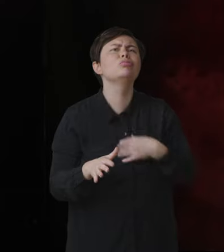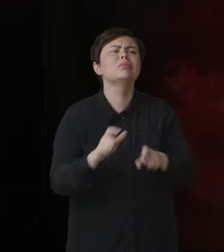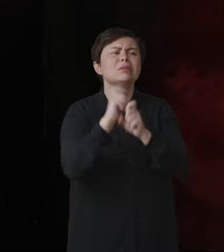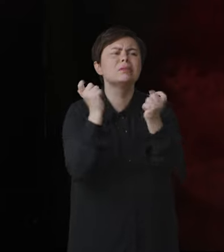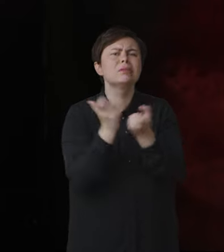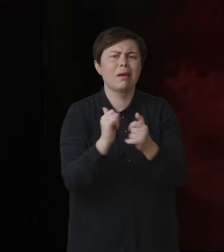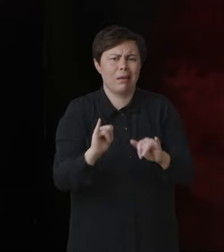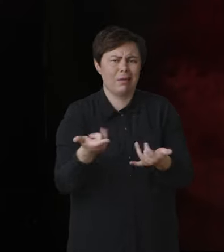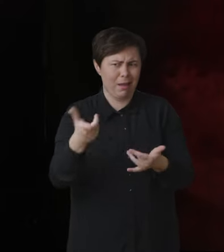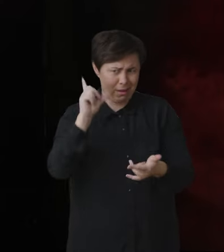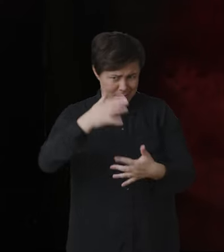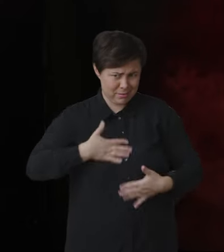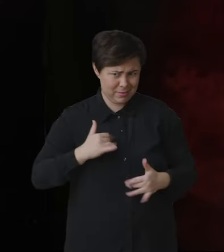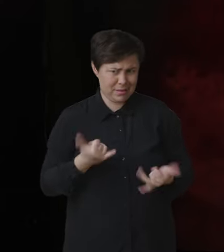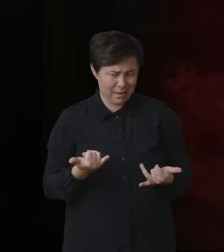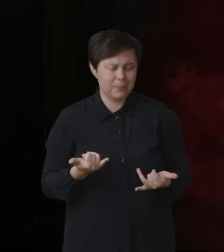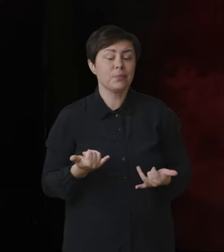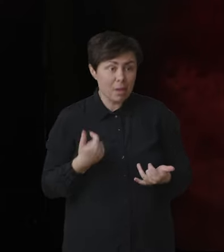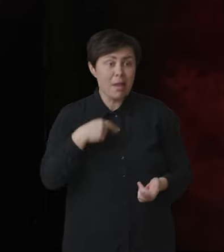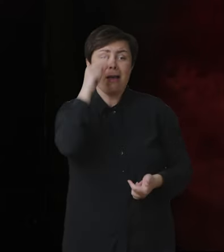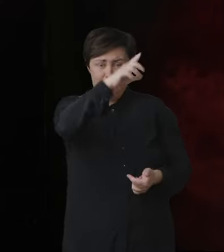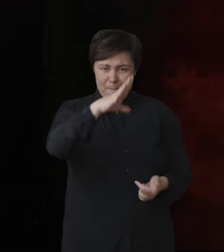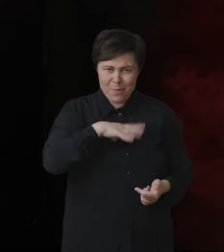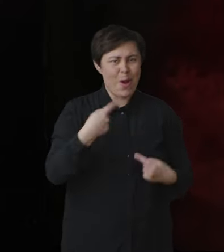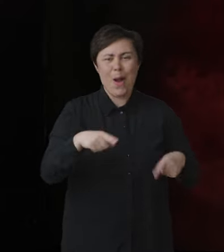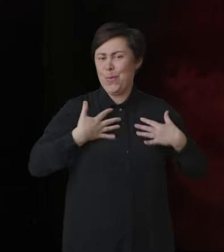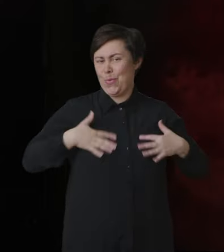Brudne zacieki takie, no. No ale właśnie